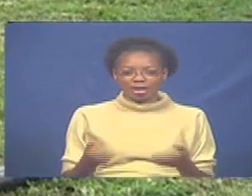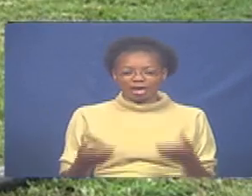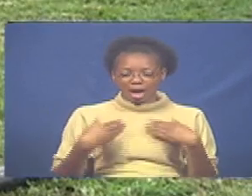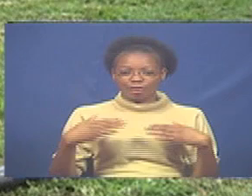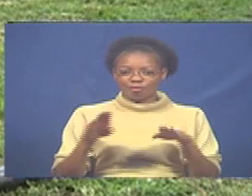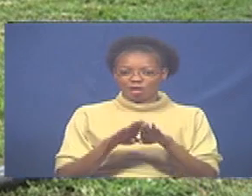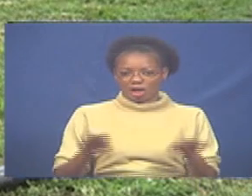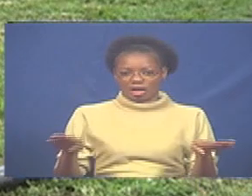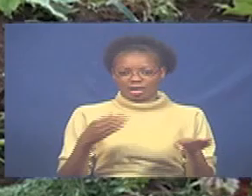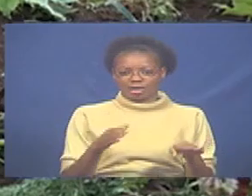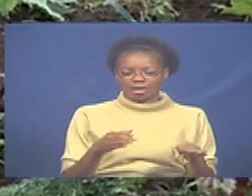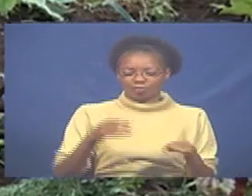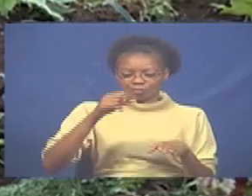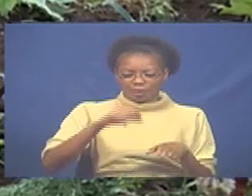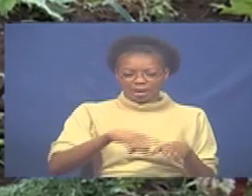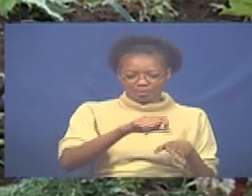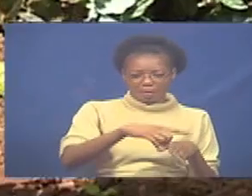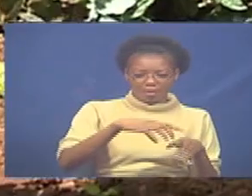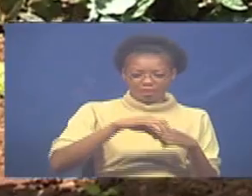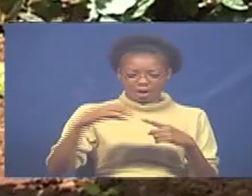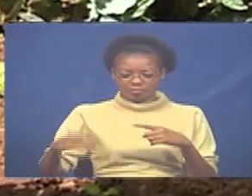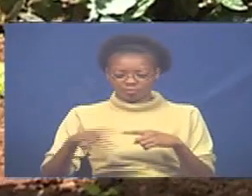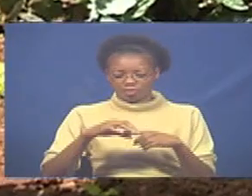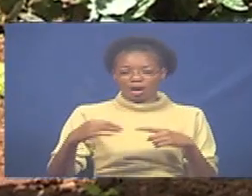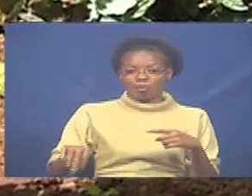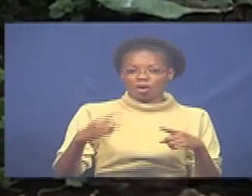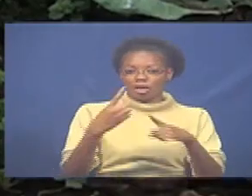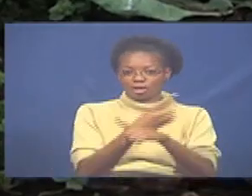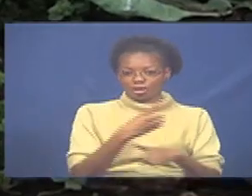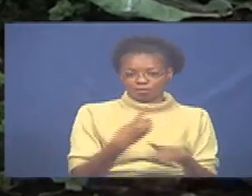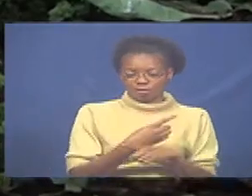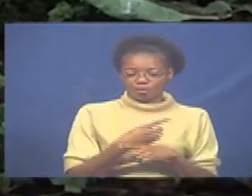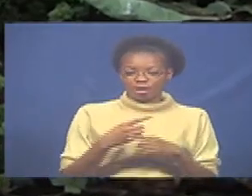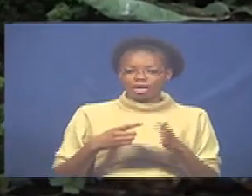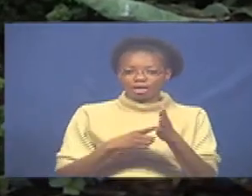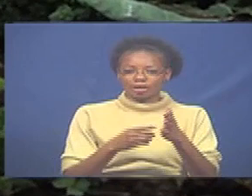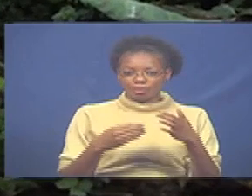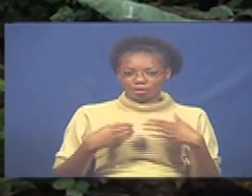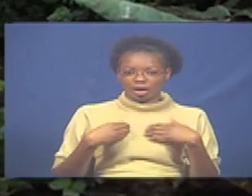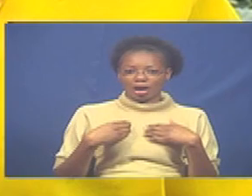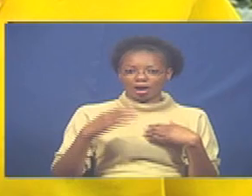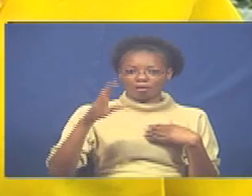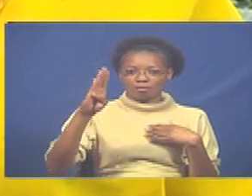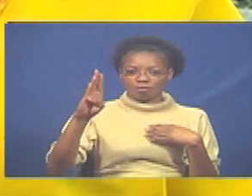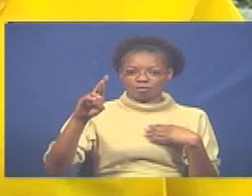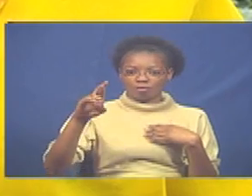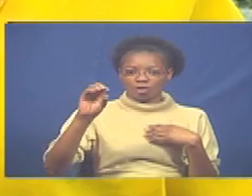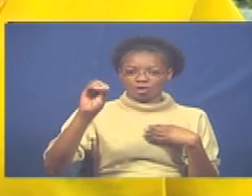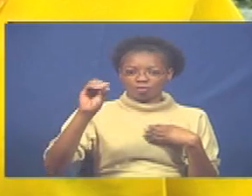ni mojawapo ya mashamba mengi yanayokuza vyakula tofauti. Kama vile kuna mboga za aina